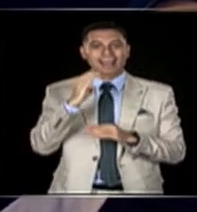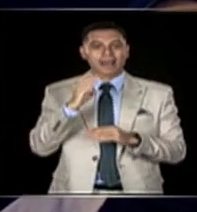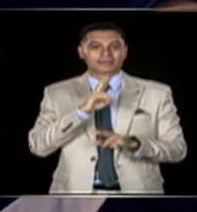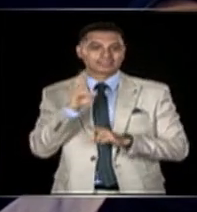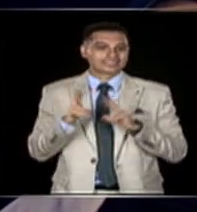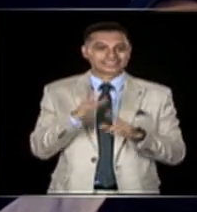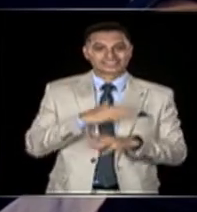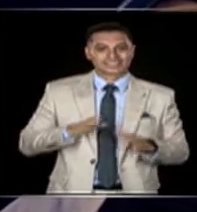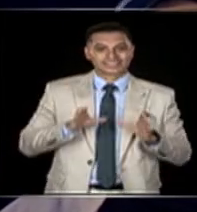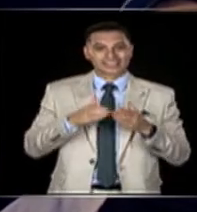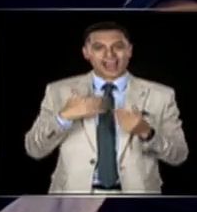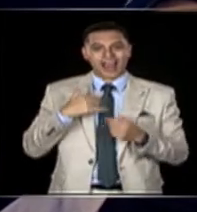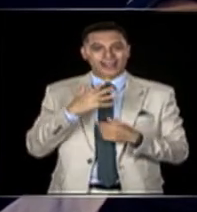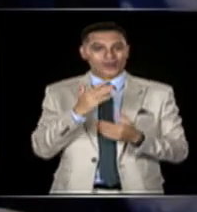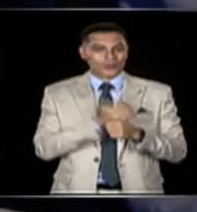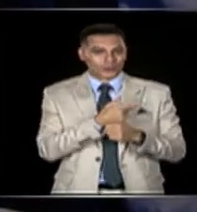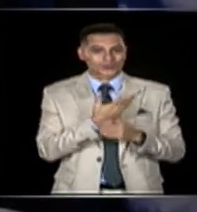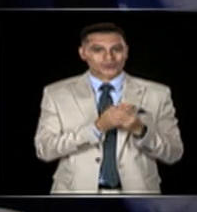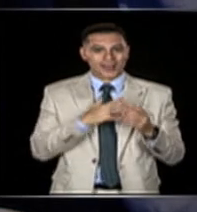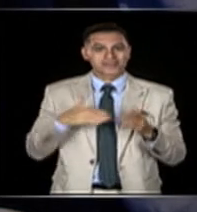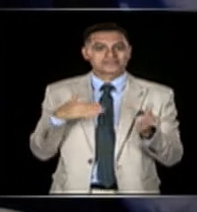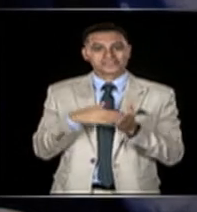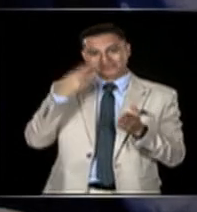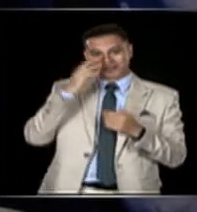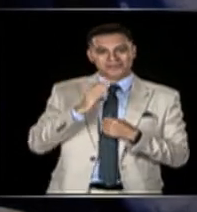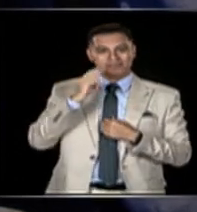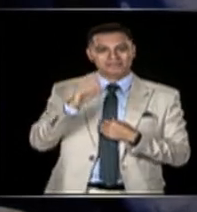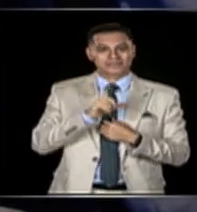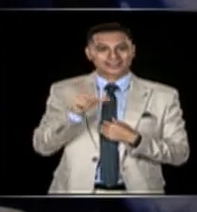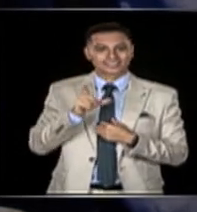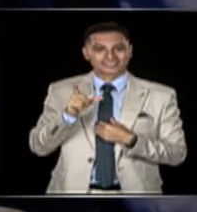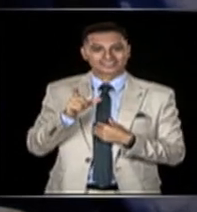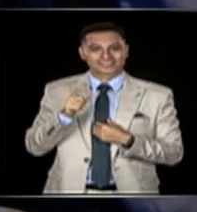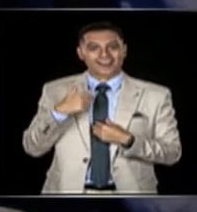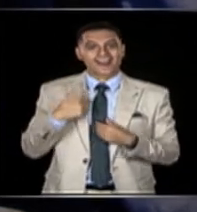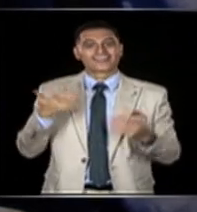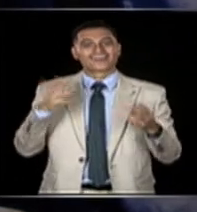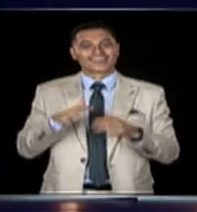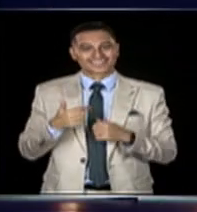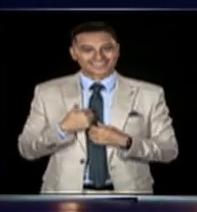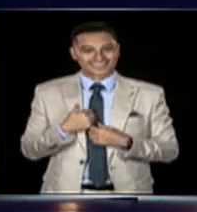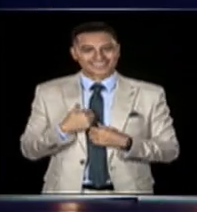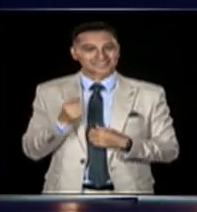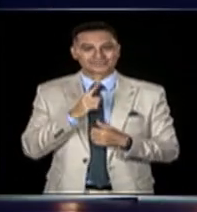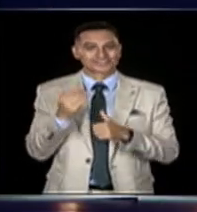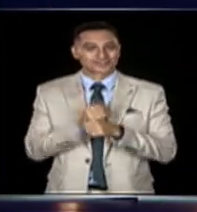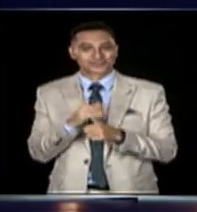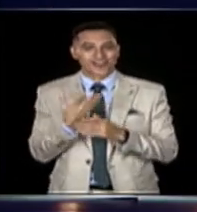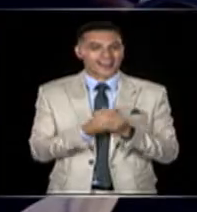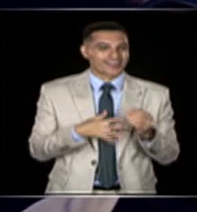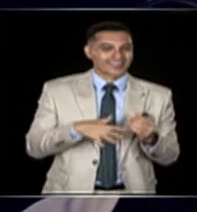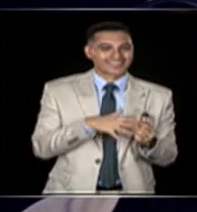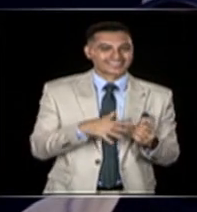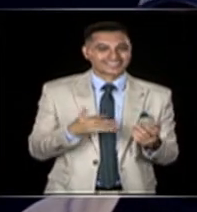أنا وهاني والولاد. طب مين اللي بيكسب، أنت ولا هاني؟ قولي الحقيقة. هو انا اكتر بجد؟ صدق. ايه هاني ده، يا